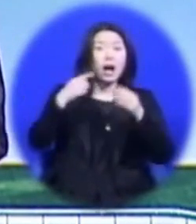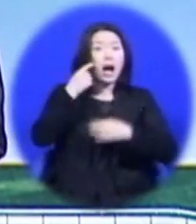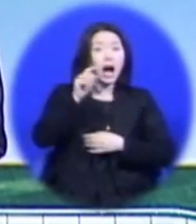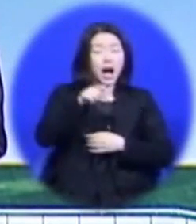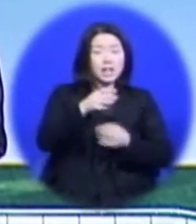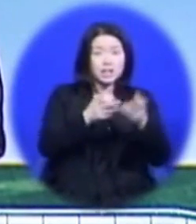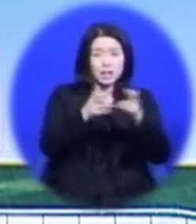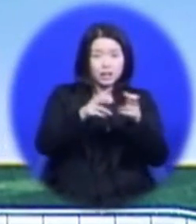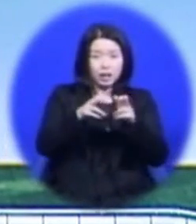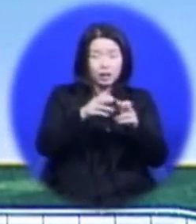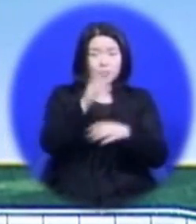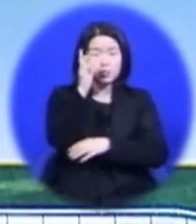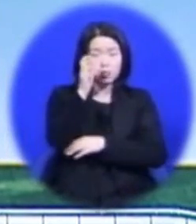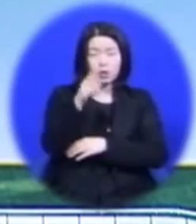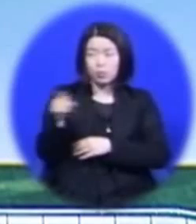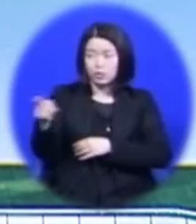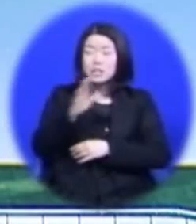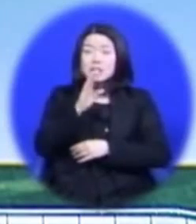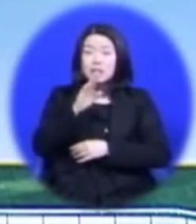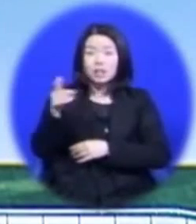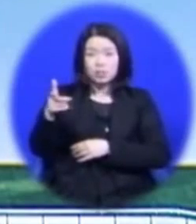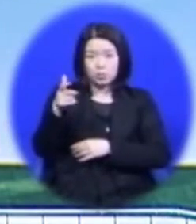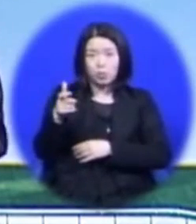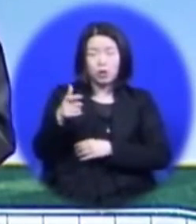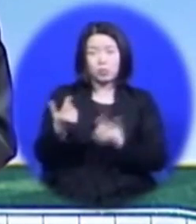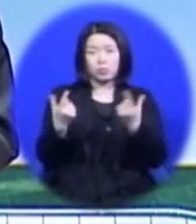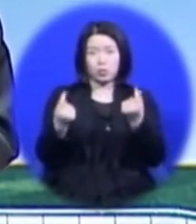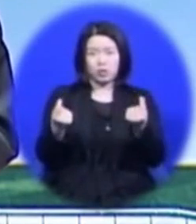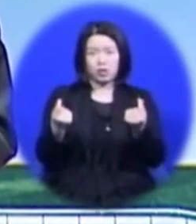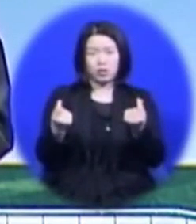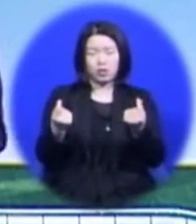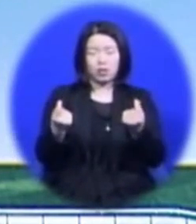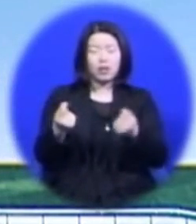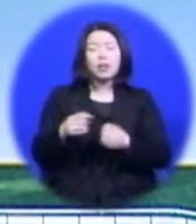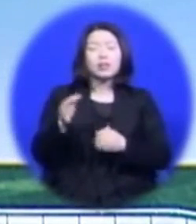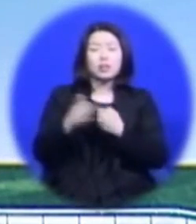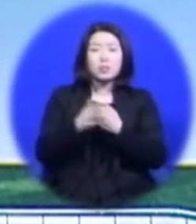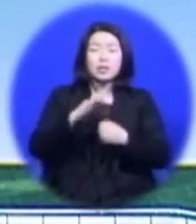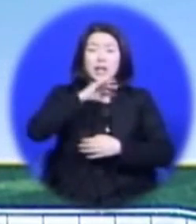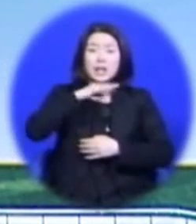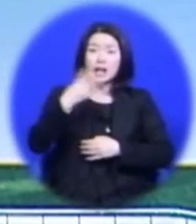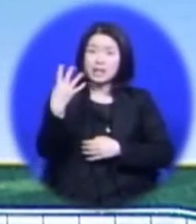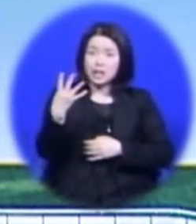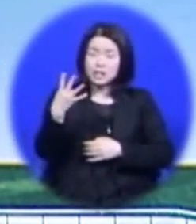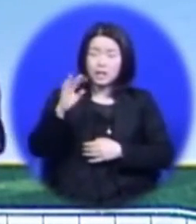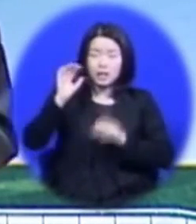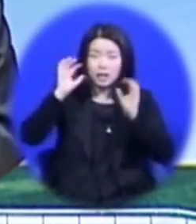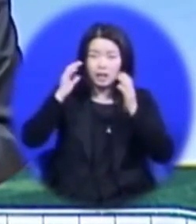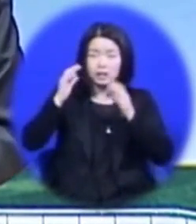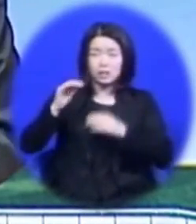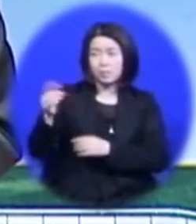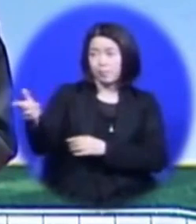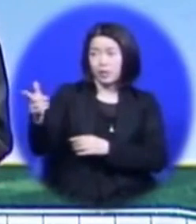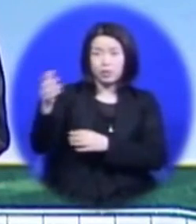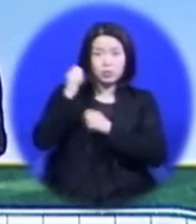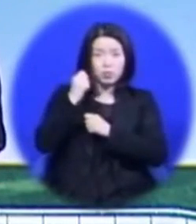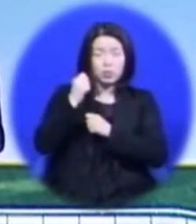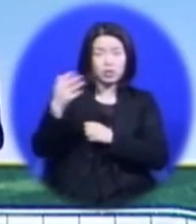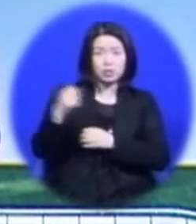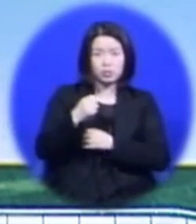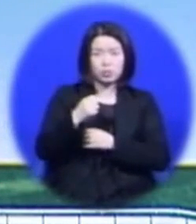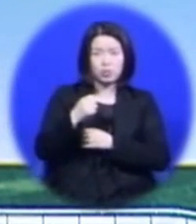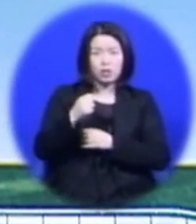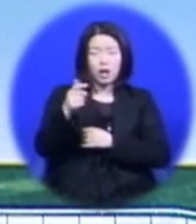보였고 4살 된 한 아이가 총을 집어들었습니다. 그리고 장난감 총을 들고 있는 목사님의 5살 된 아들을